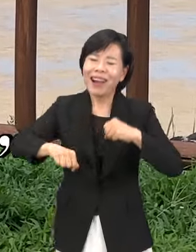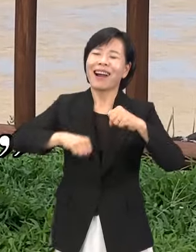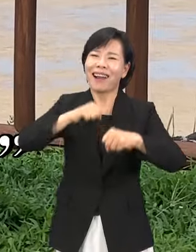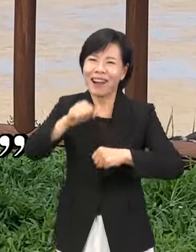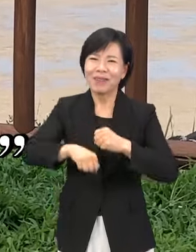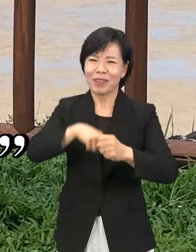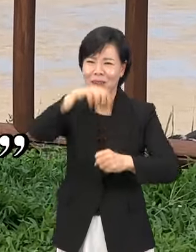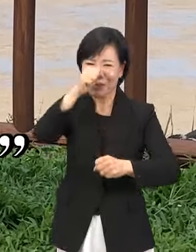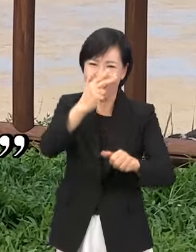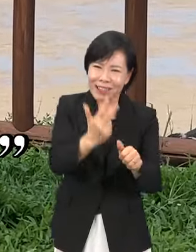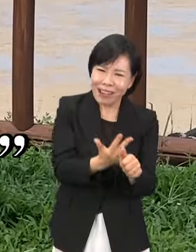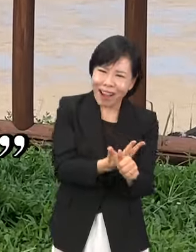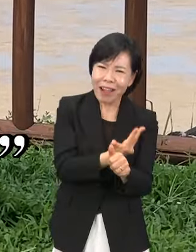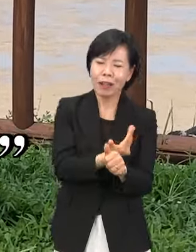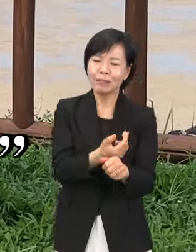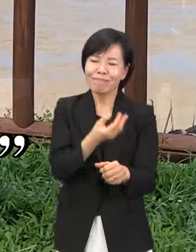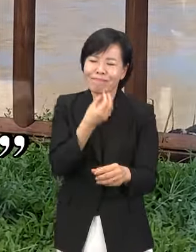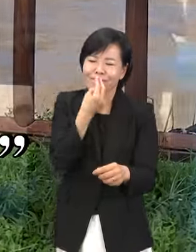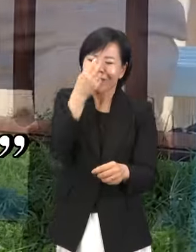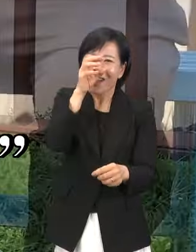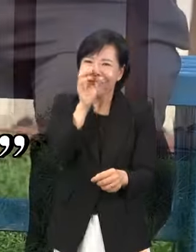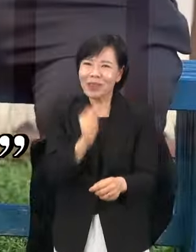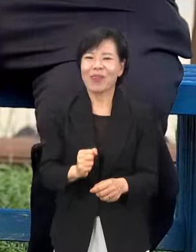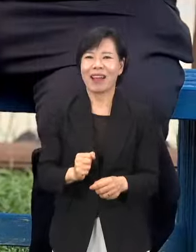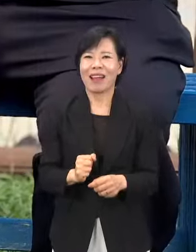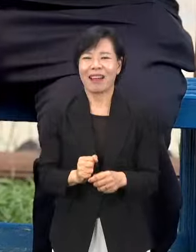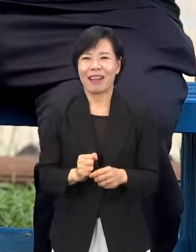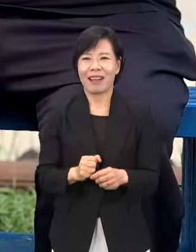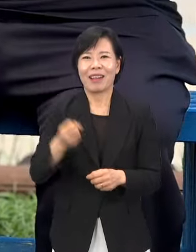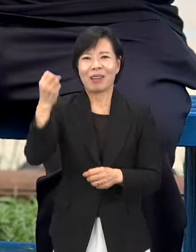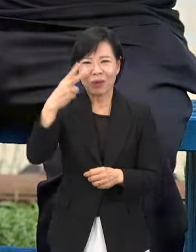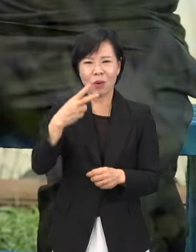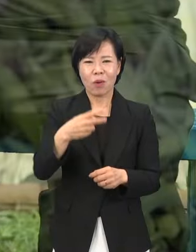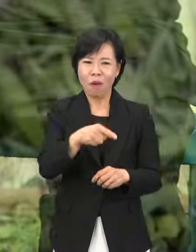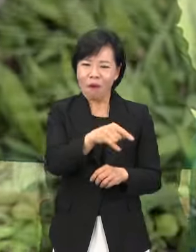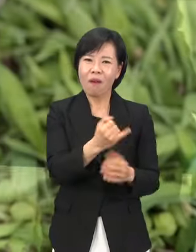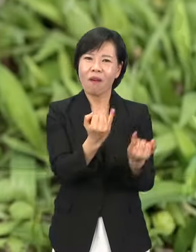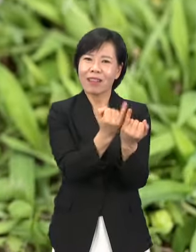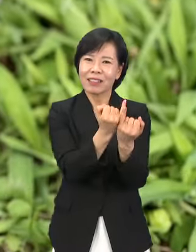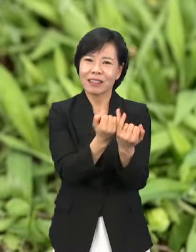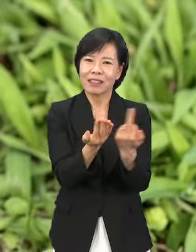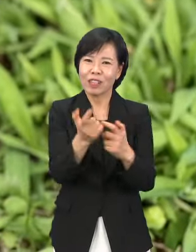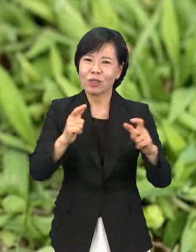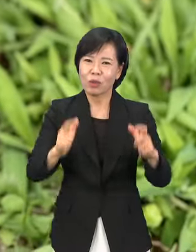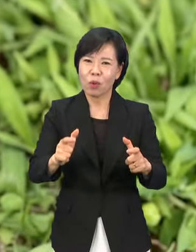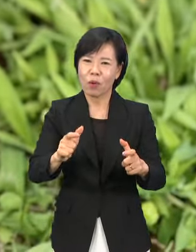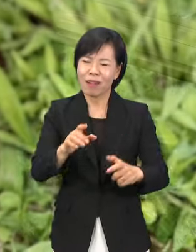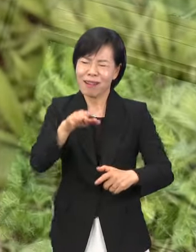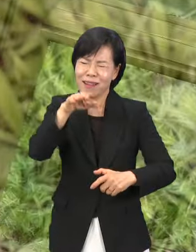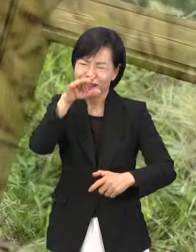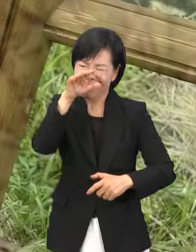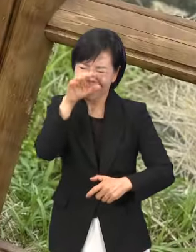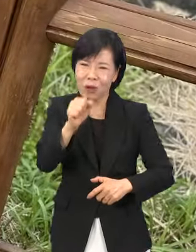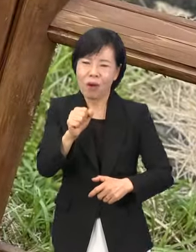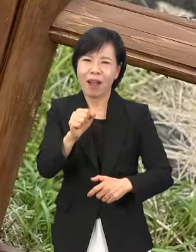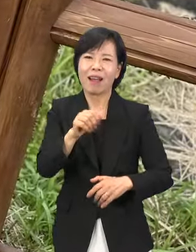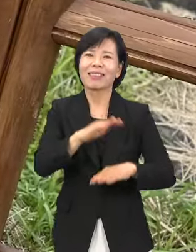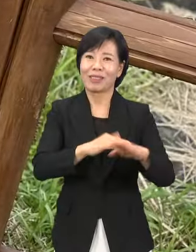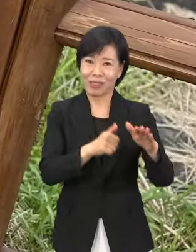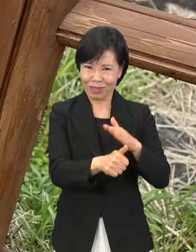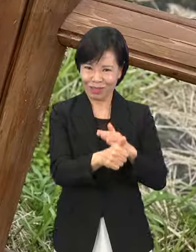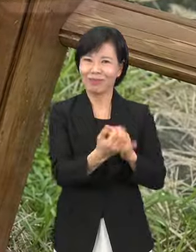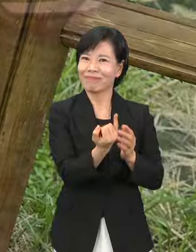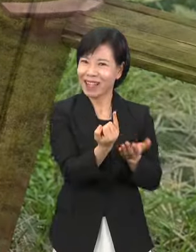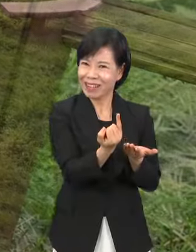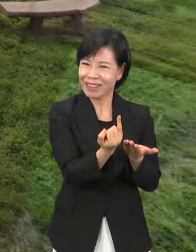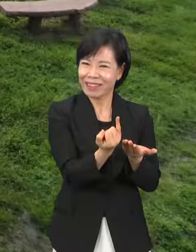발디닿는 대로 가서 거기에 있는 자연을 즐기는 게. 그리고 누구보다 고향 제주에 진심인 오예진